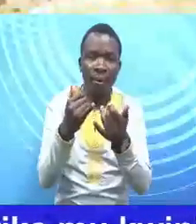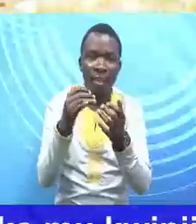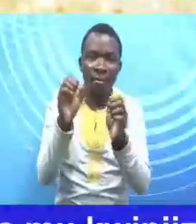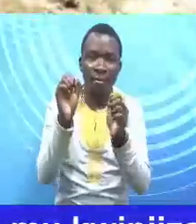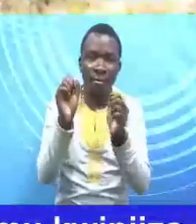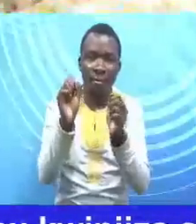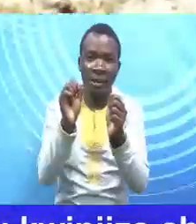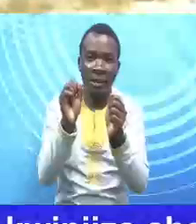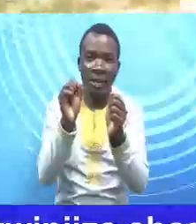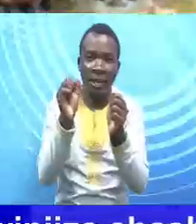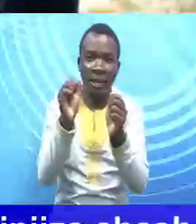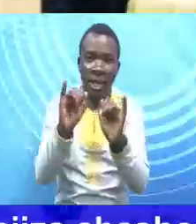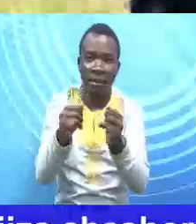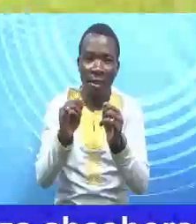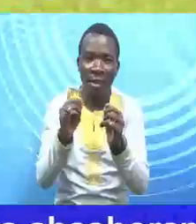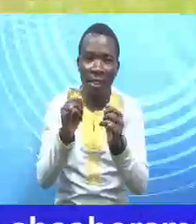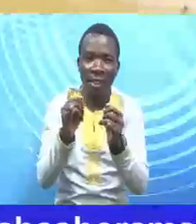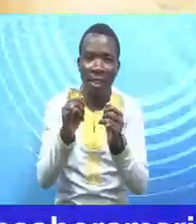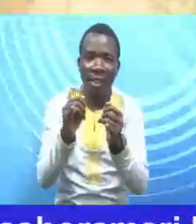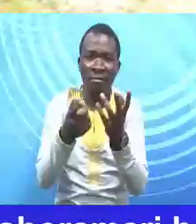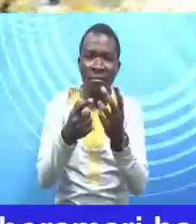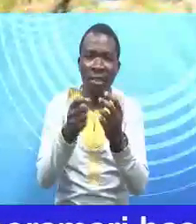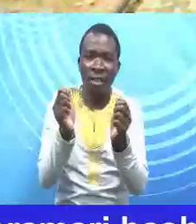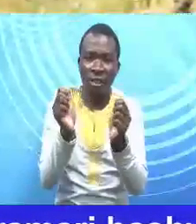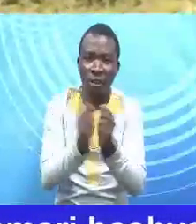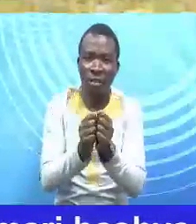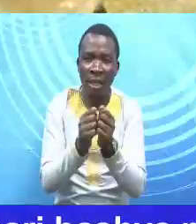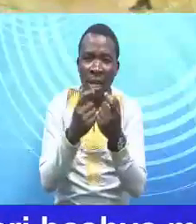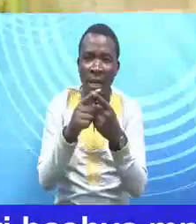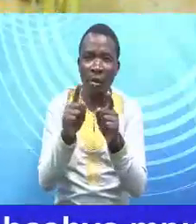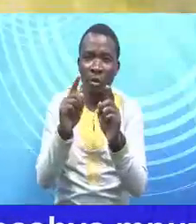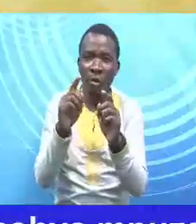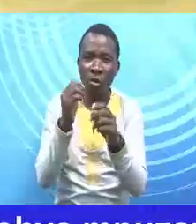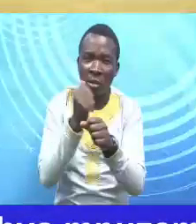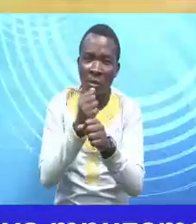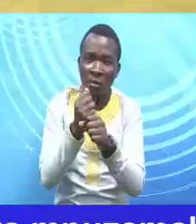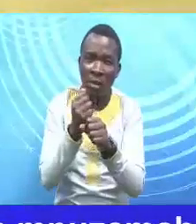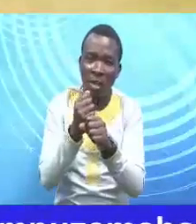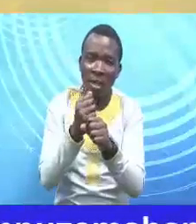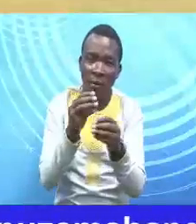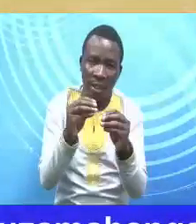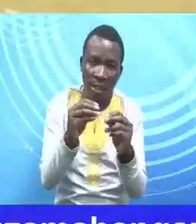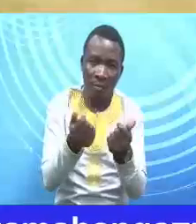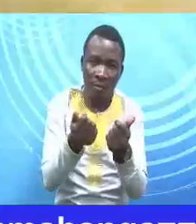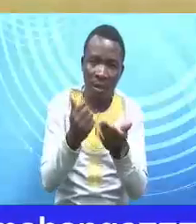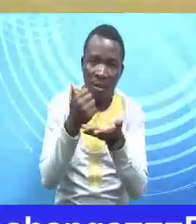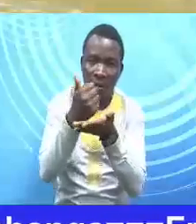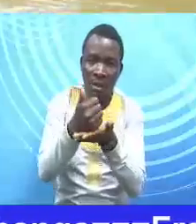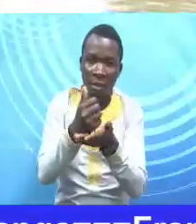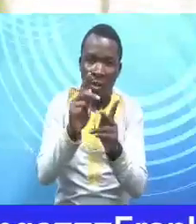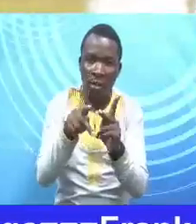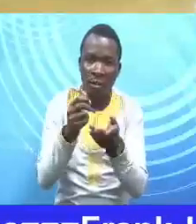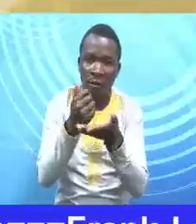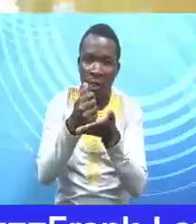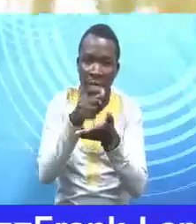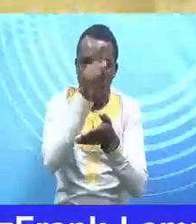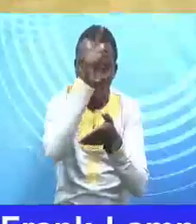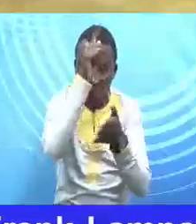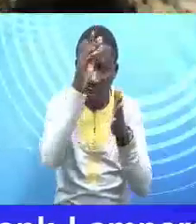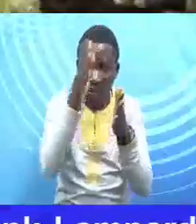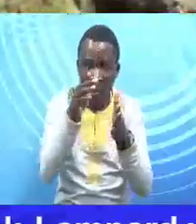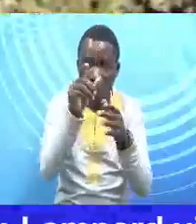yarabigerageje ariko rwose turabikora turashyira abafasha abaturage kugira ngo yenda